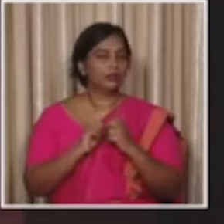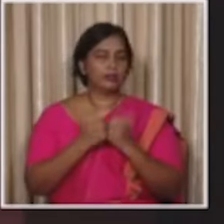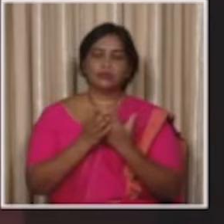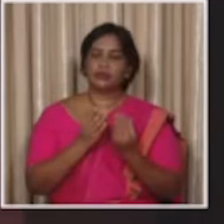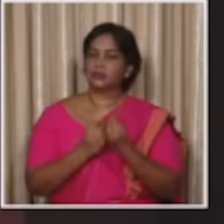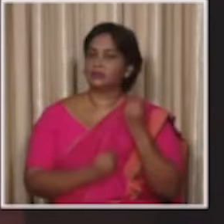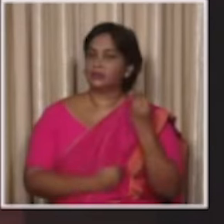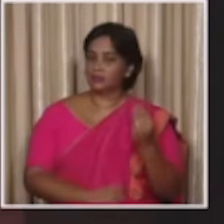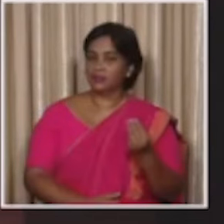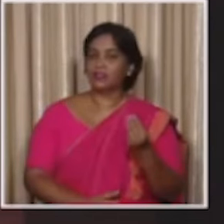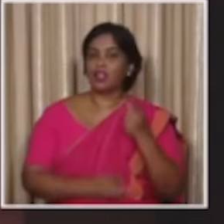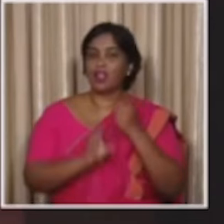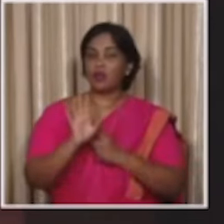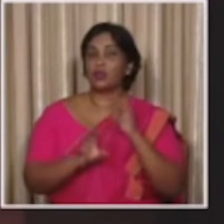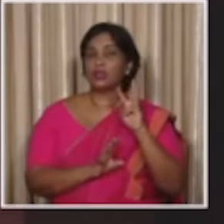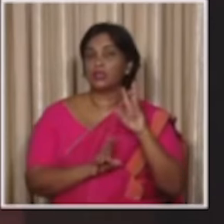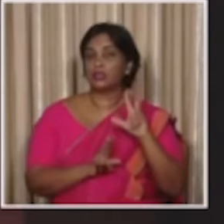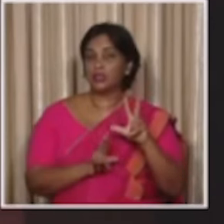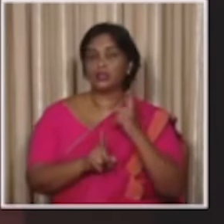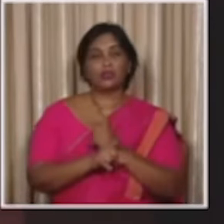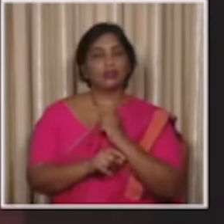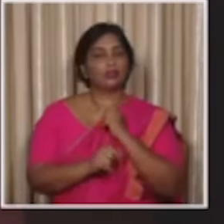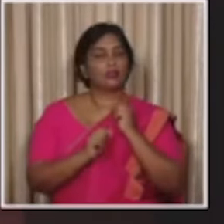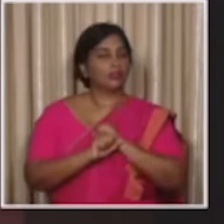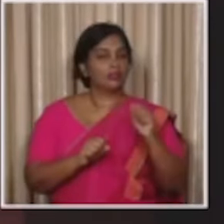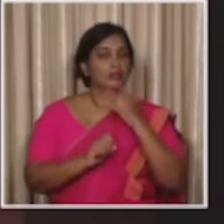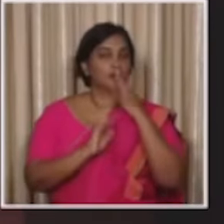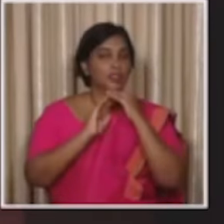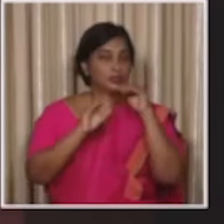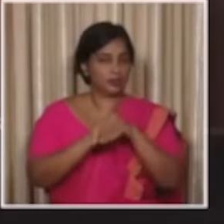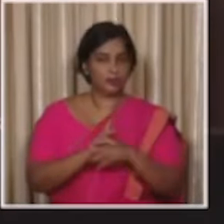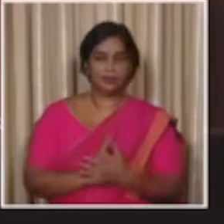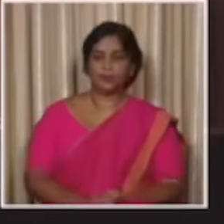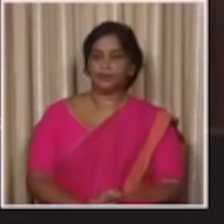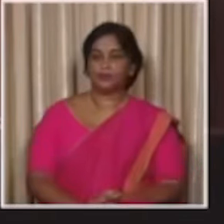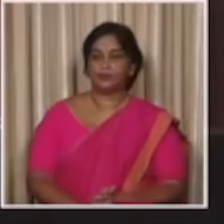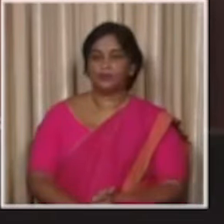ලබා දෙන්න අවුරුදු 38ක් ගණිත ගුරුවරෙක් නැහැ දේවහුව විද්‍යාලයේ